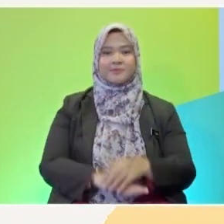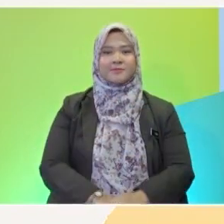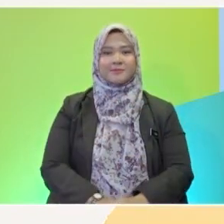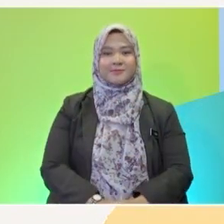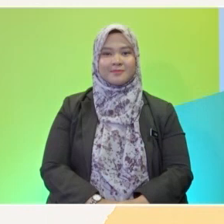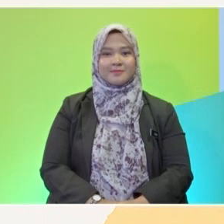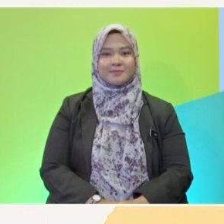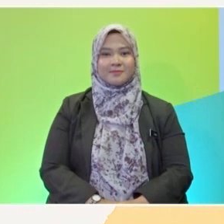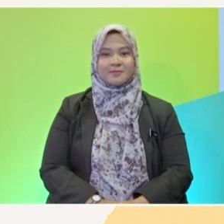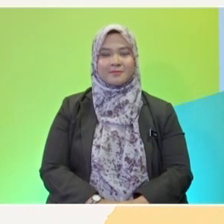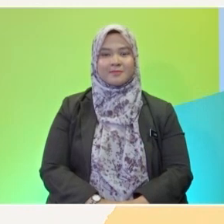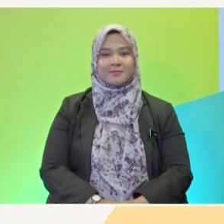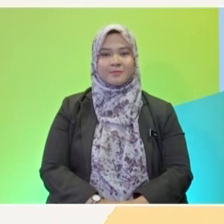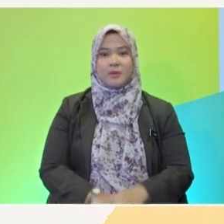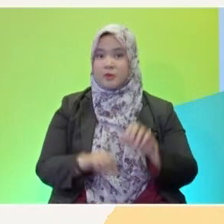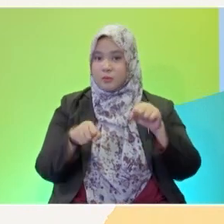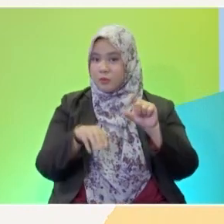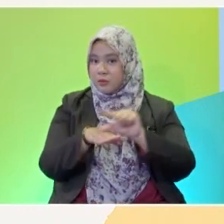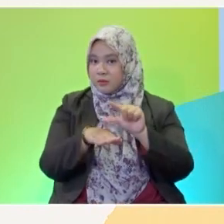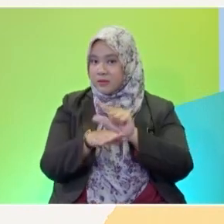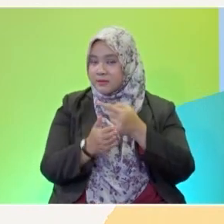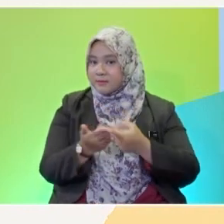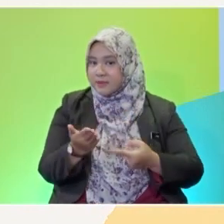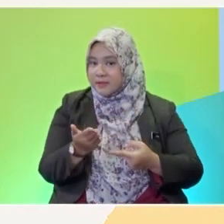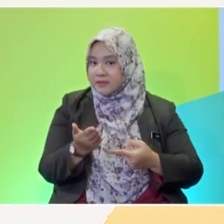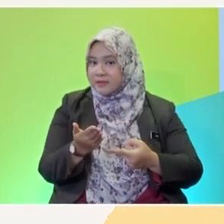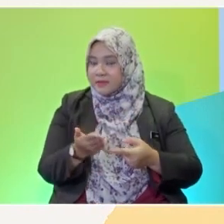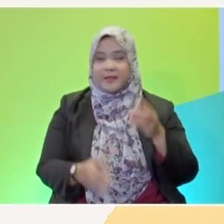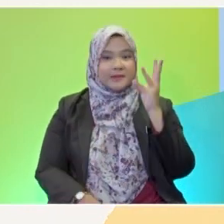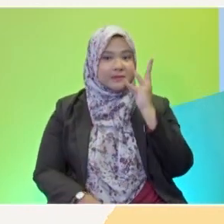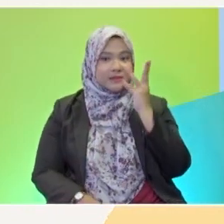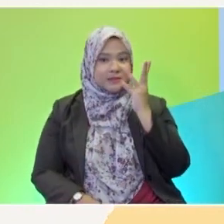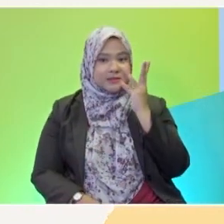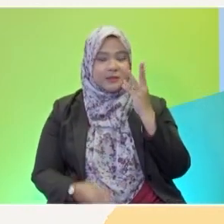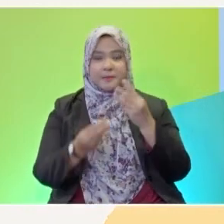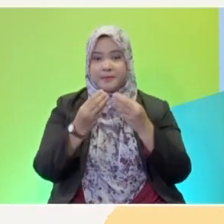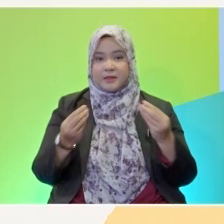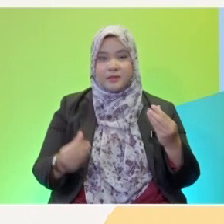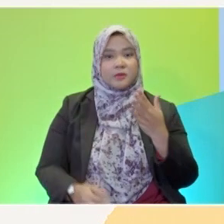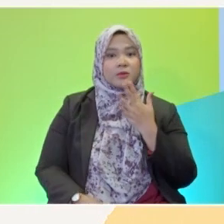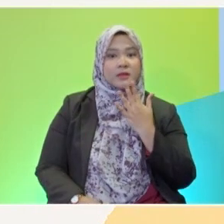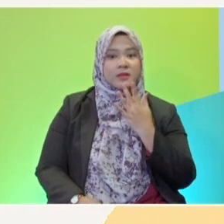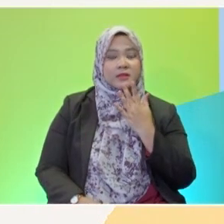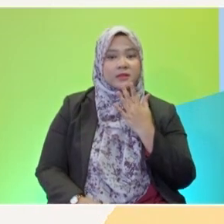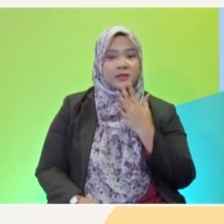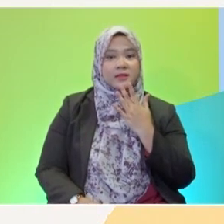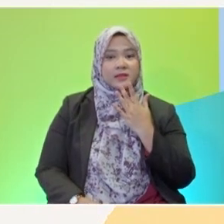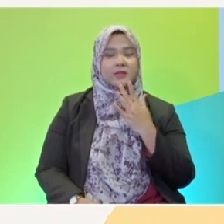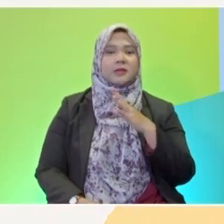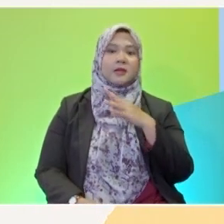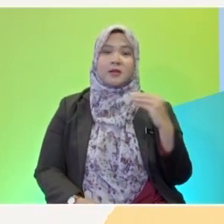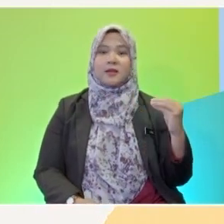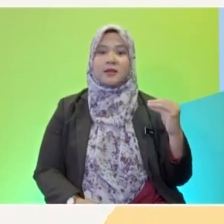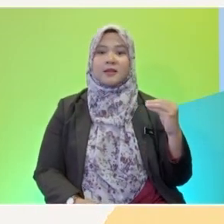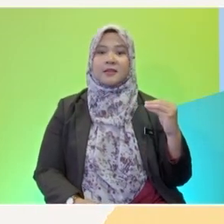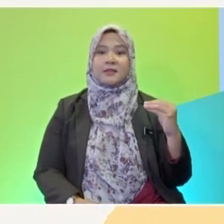seperti beras tepung kering fase berwarna atau kelopak bunga adanya biasanya dilakukan semasa perayaan